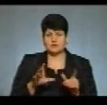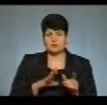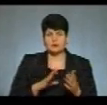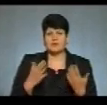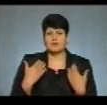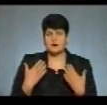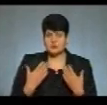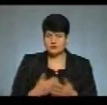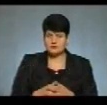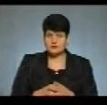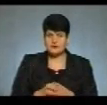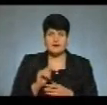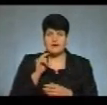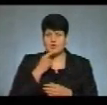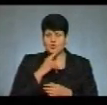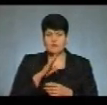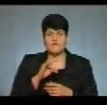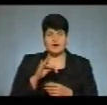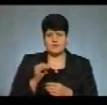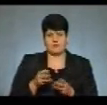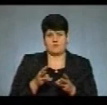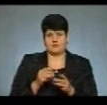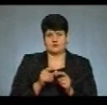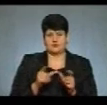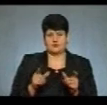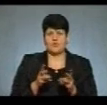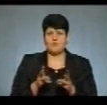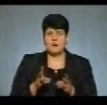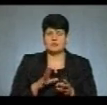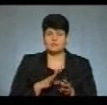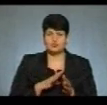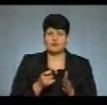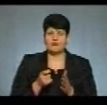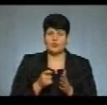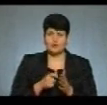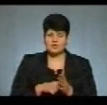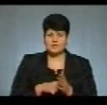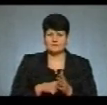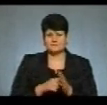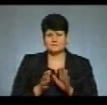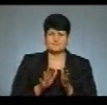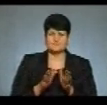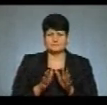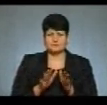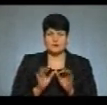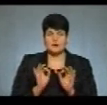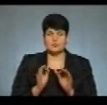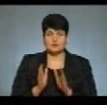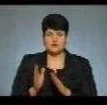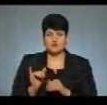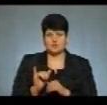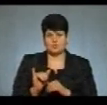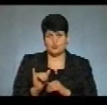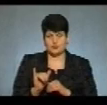канікулах. Економ-варіанті опалювався школа. Опалення було включено ще в такому менш-більш нормальному режимі з